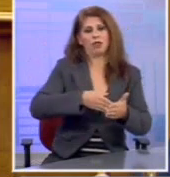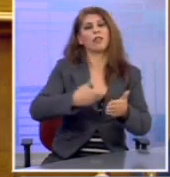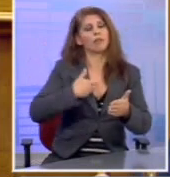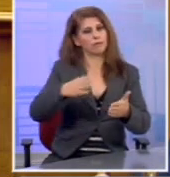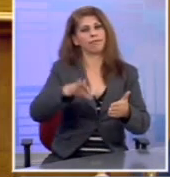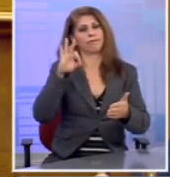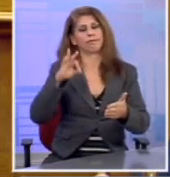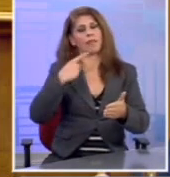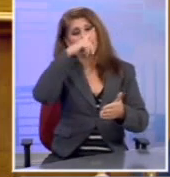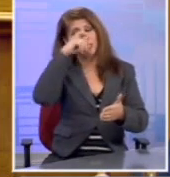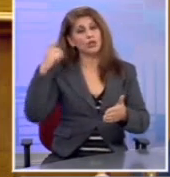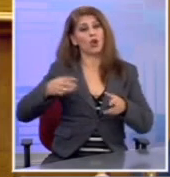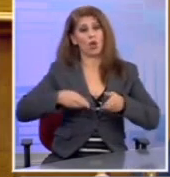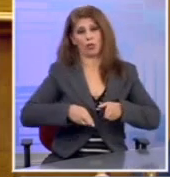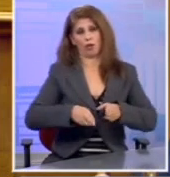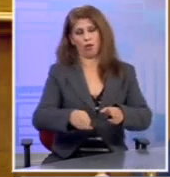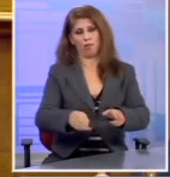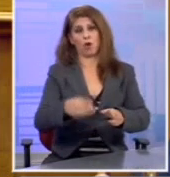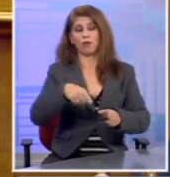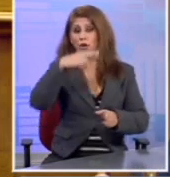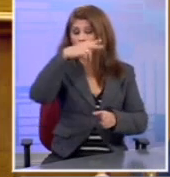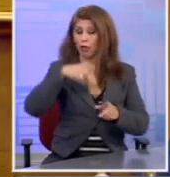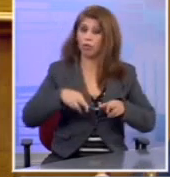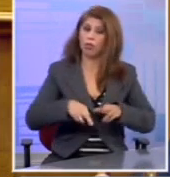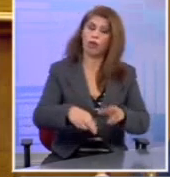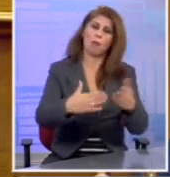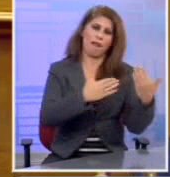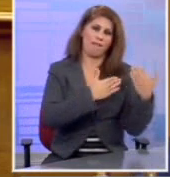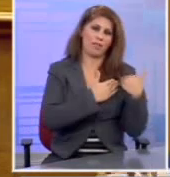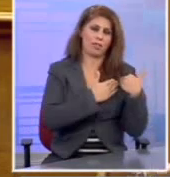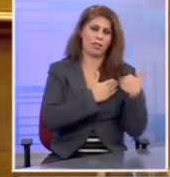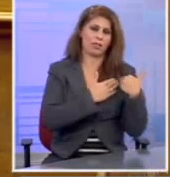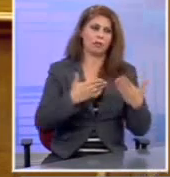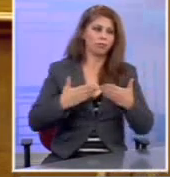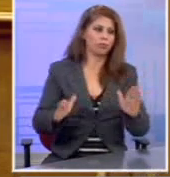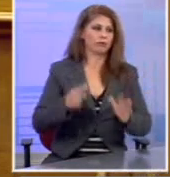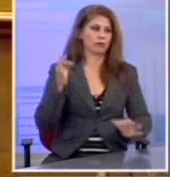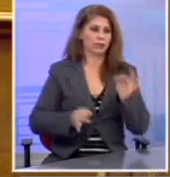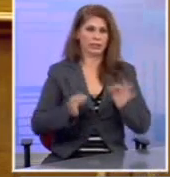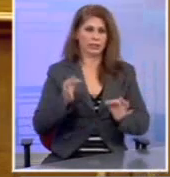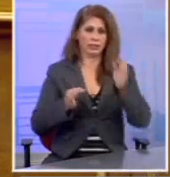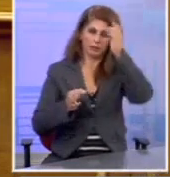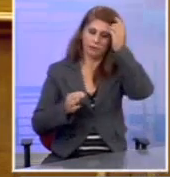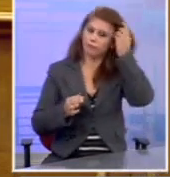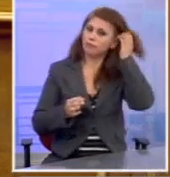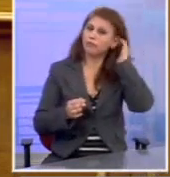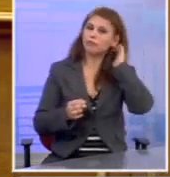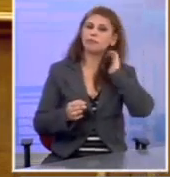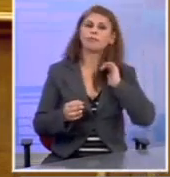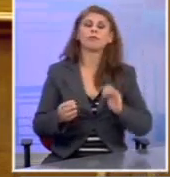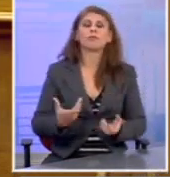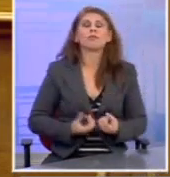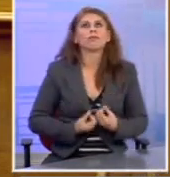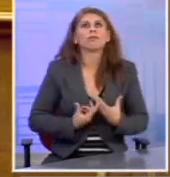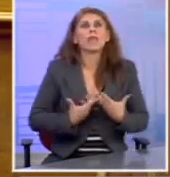επιλέγουμε σήμερα ένα δύσκολο δρόμο, ένα δρόμο ευθύνης, ανοίγουμε τη συζήτηση με αίσθημα του επείγοντος